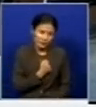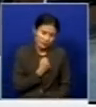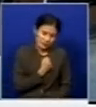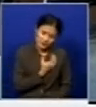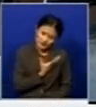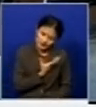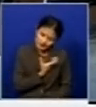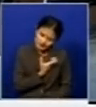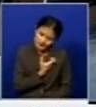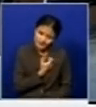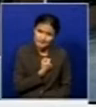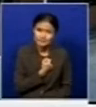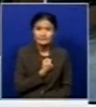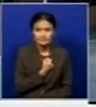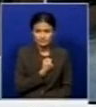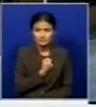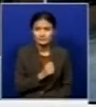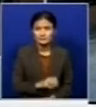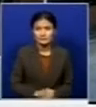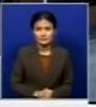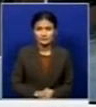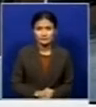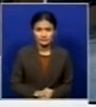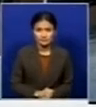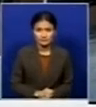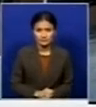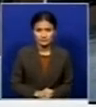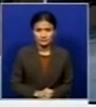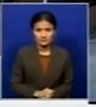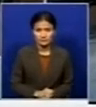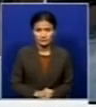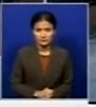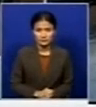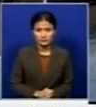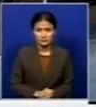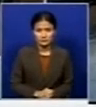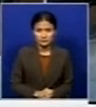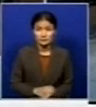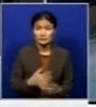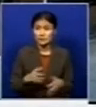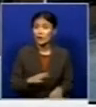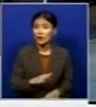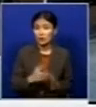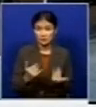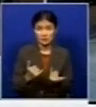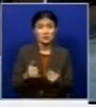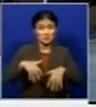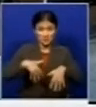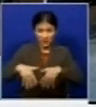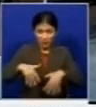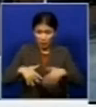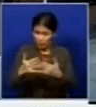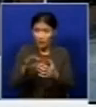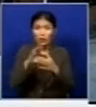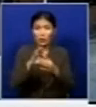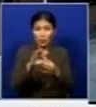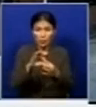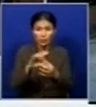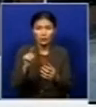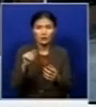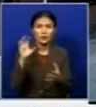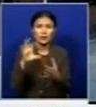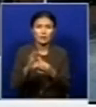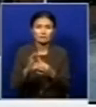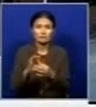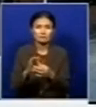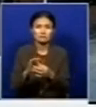านครับและอีกประการหนึ่งภาคประชาชนก็กังวลถึงวัคซีน